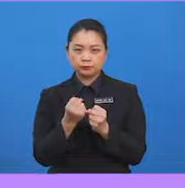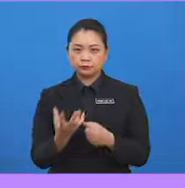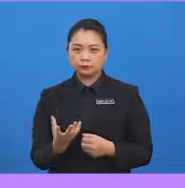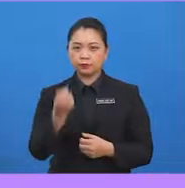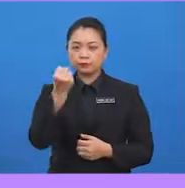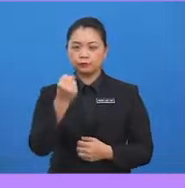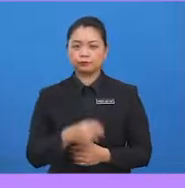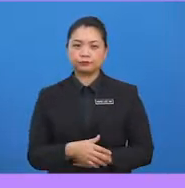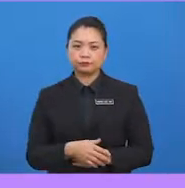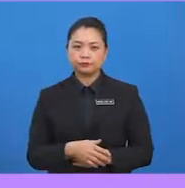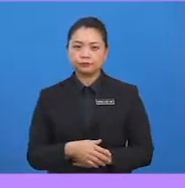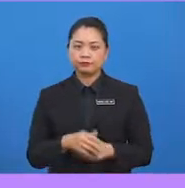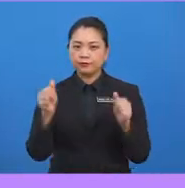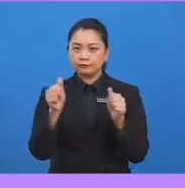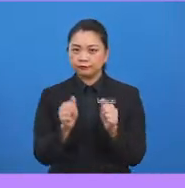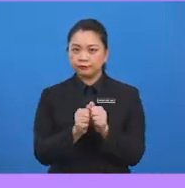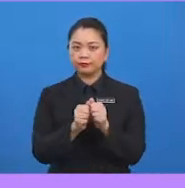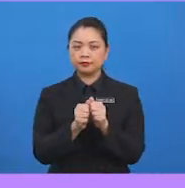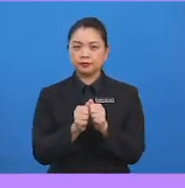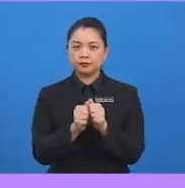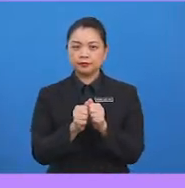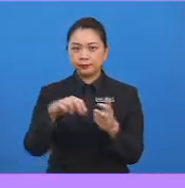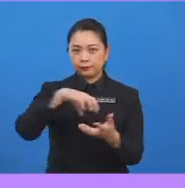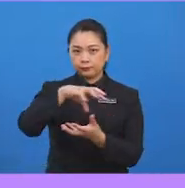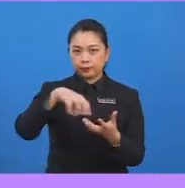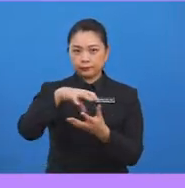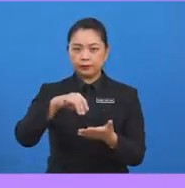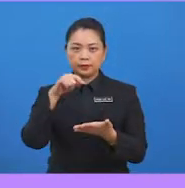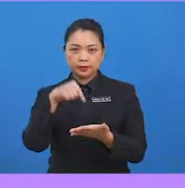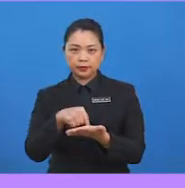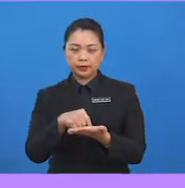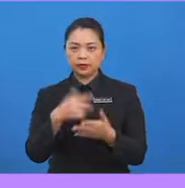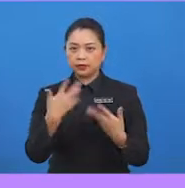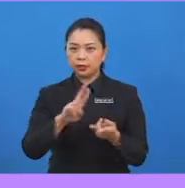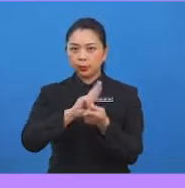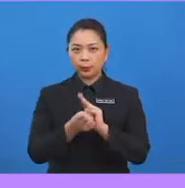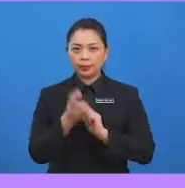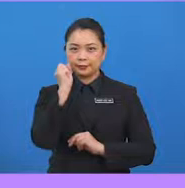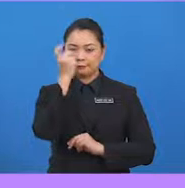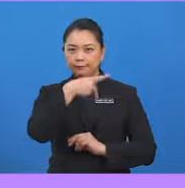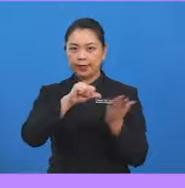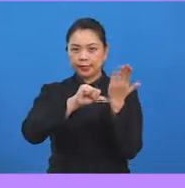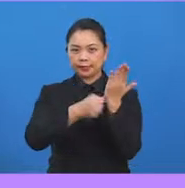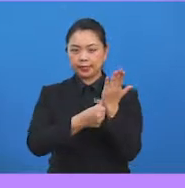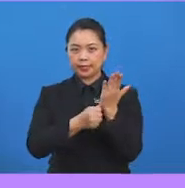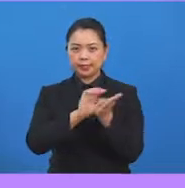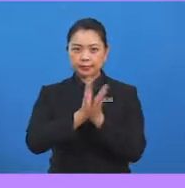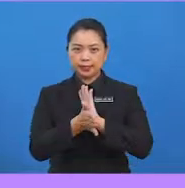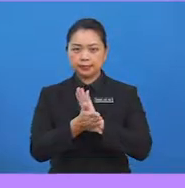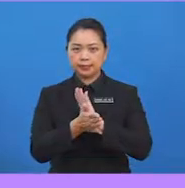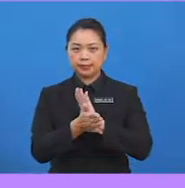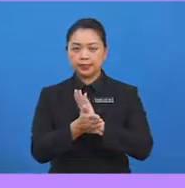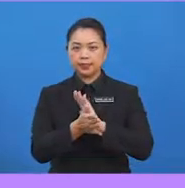membeku. Kehadiran timah ini telah mengubah sifat asal kuprum, menjadikan